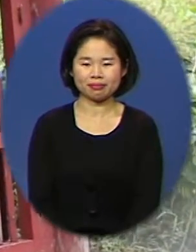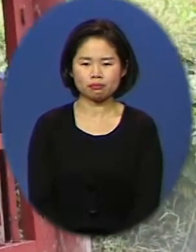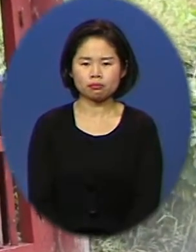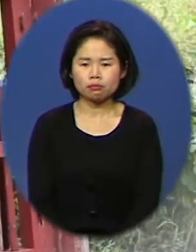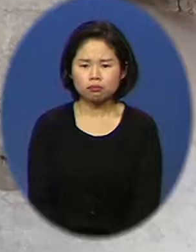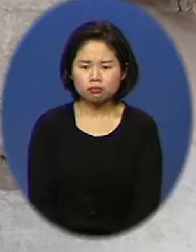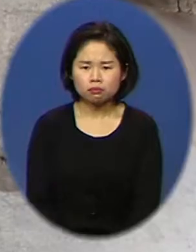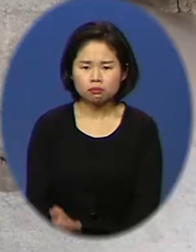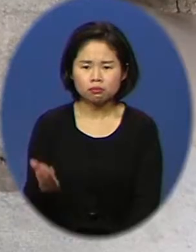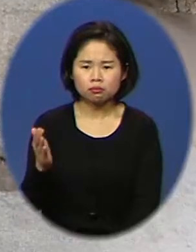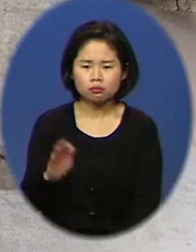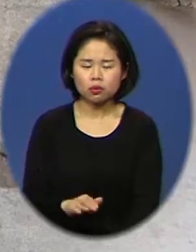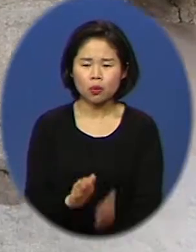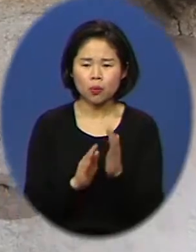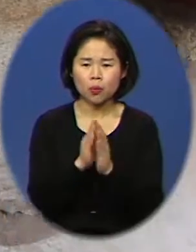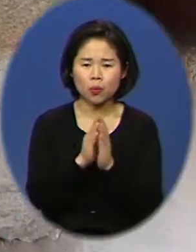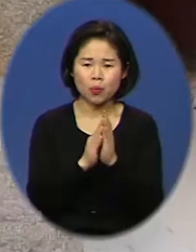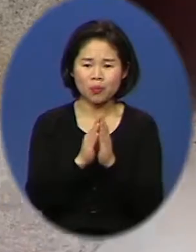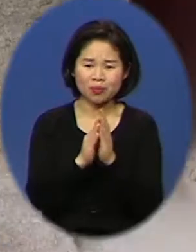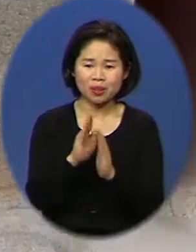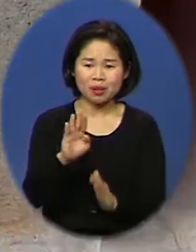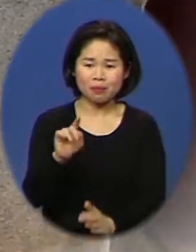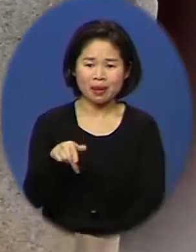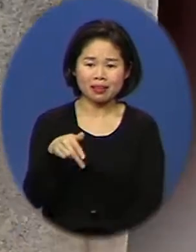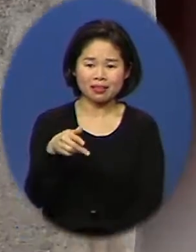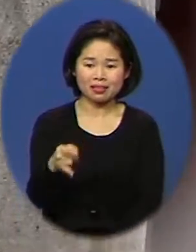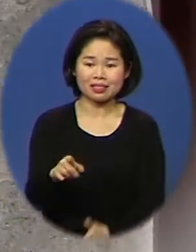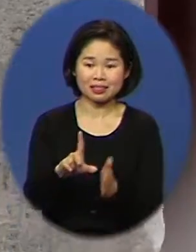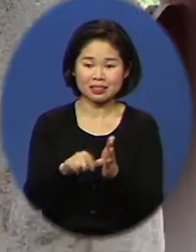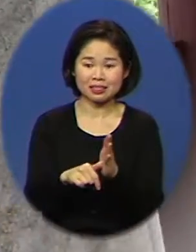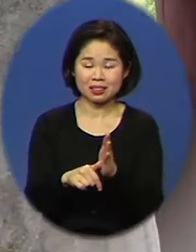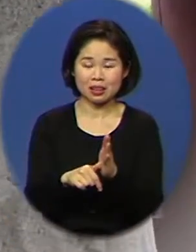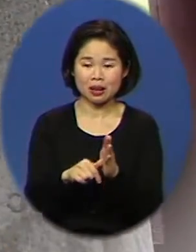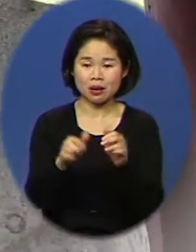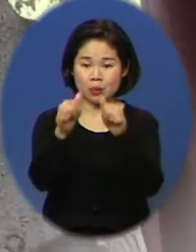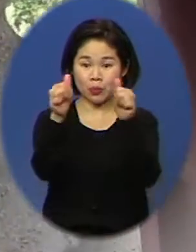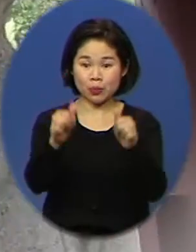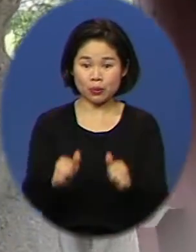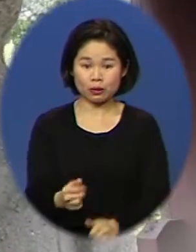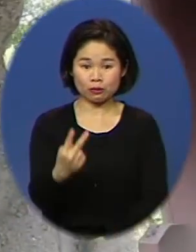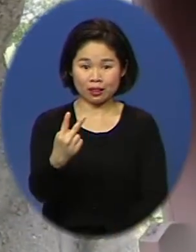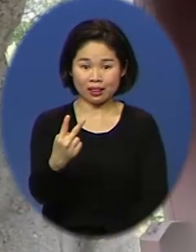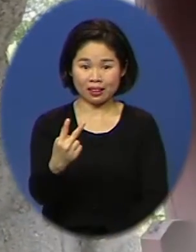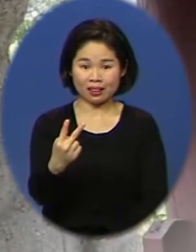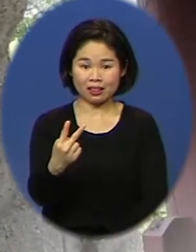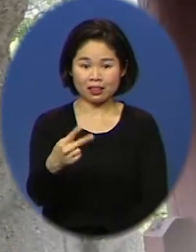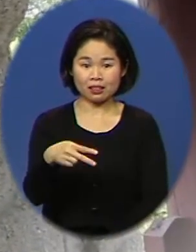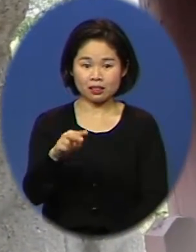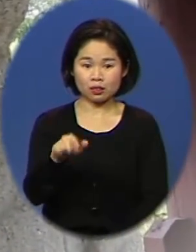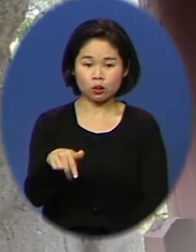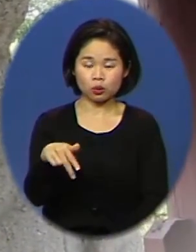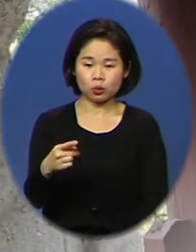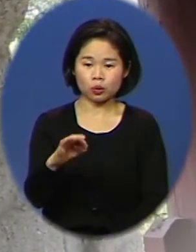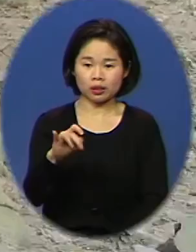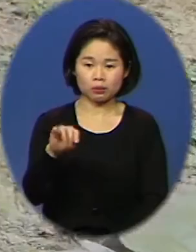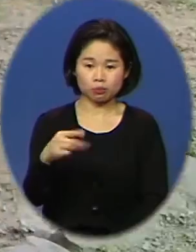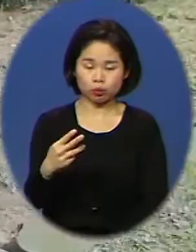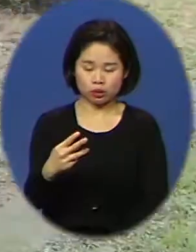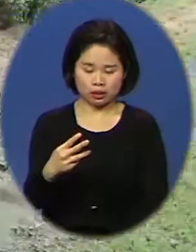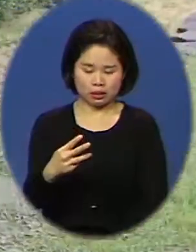그런데 보물로 지정된 백제시대 불상이 두 개네요. 석조 이 불상은 이름 그대로 두 개의 석불로 이루어져